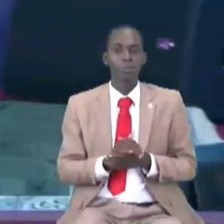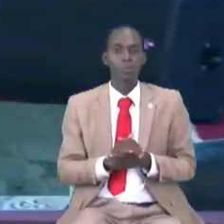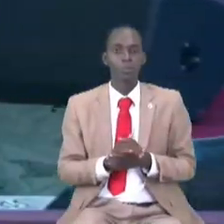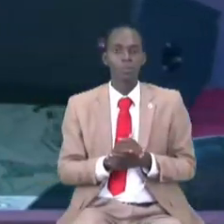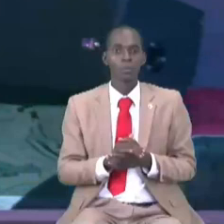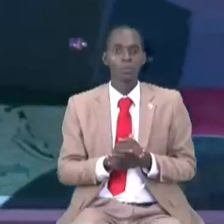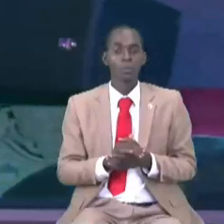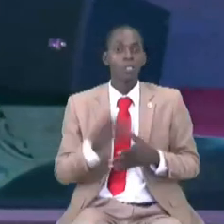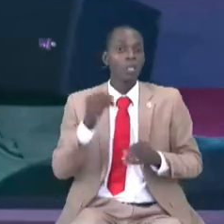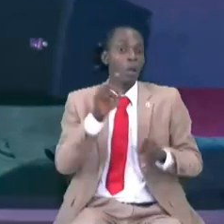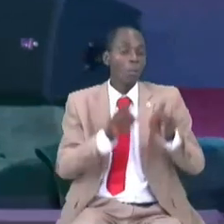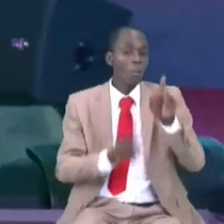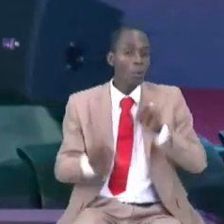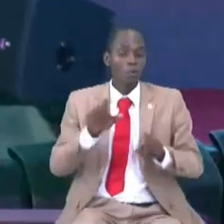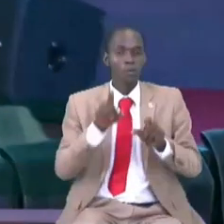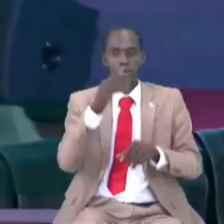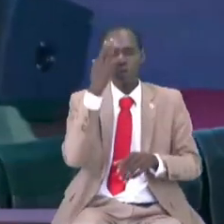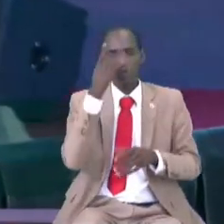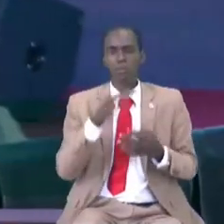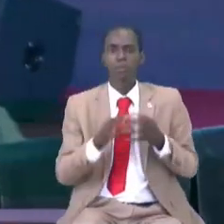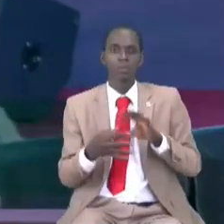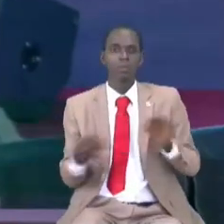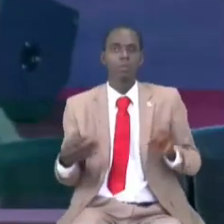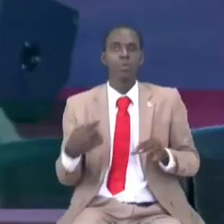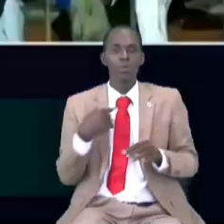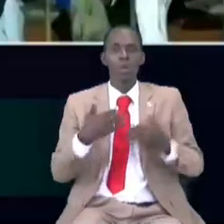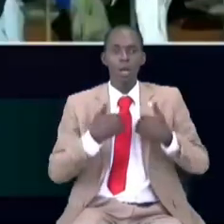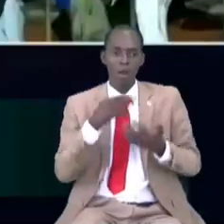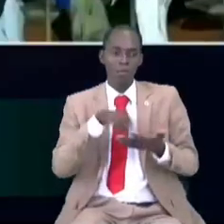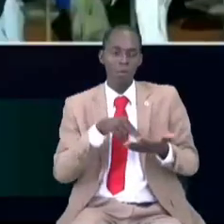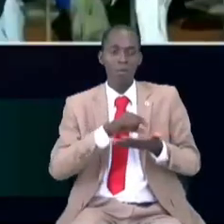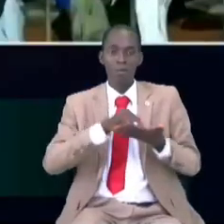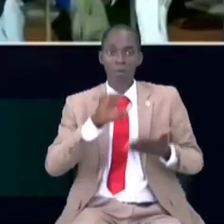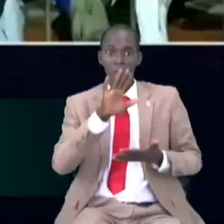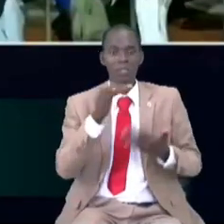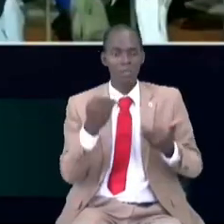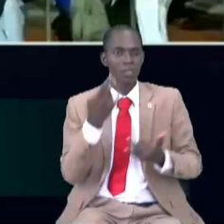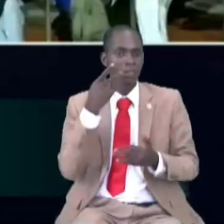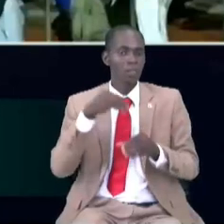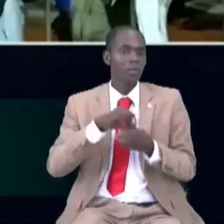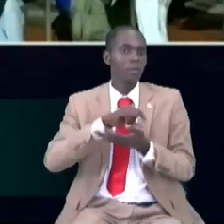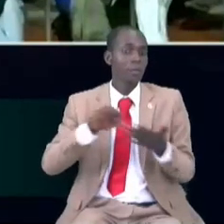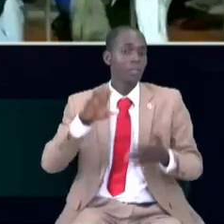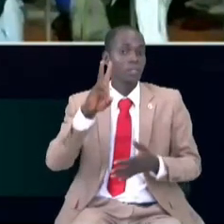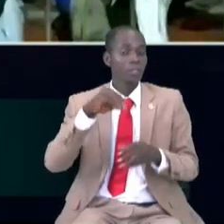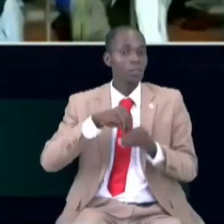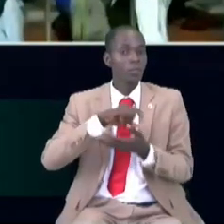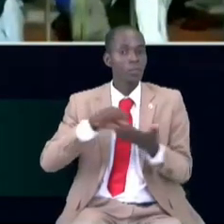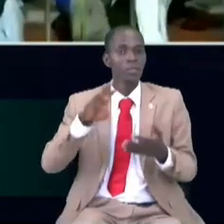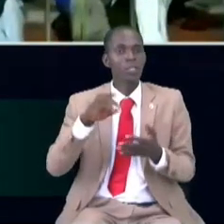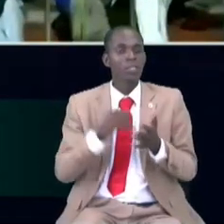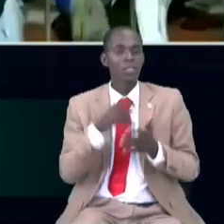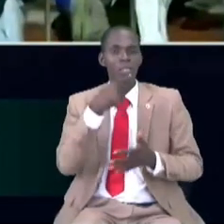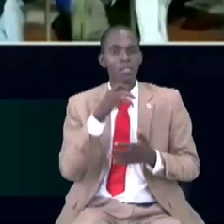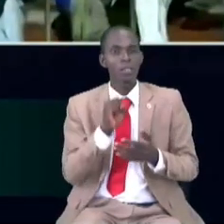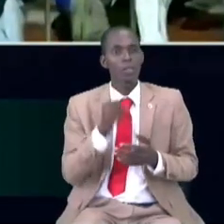l'histoire, j'ai lu jusqu'au verset 5, voyons le verset 6 maintenant. Verset 6 nous dit dans Jonas 3, la chose parvint au roi